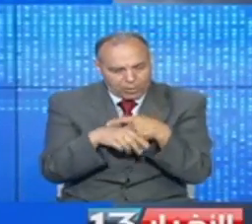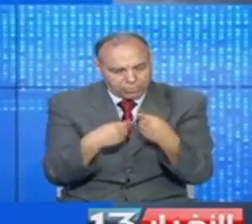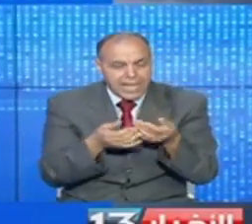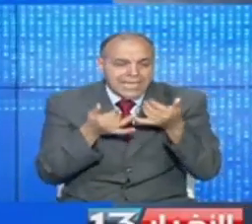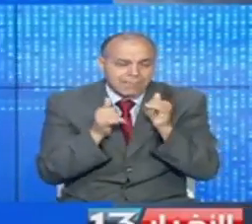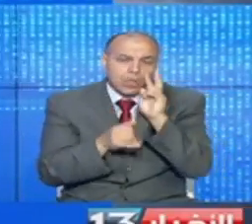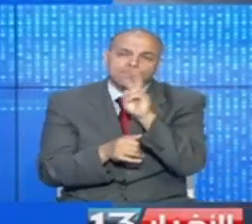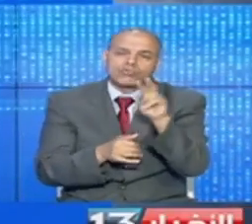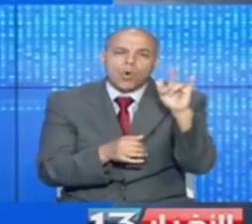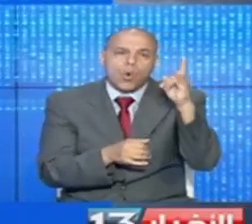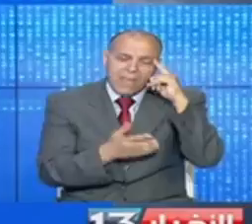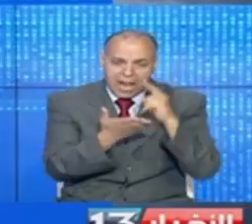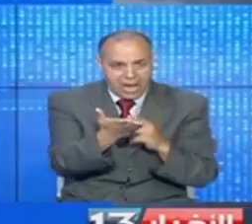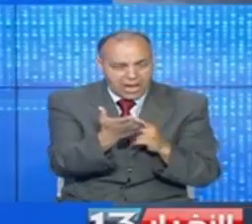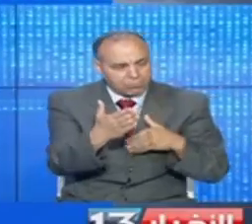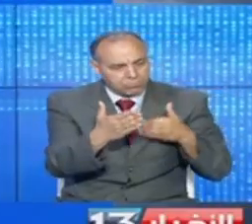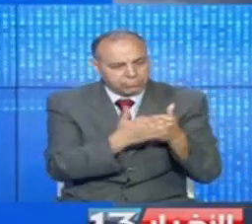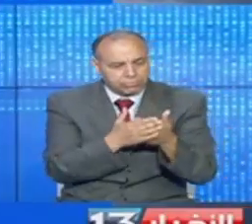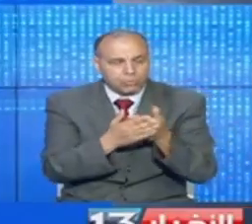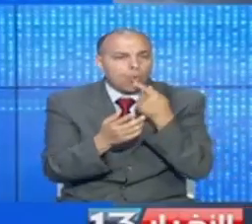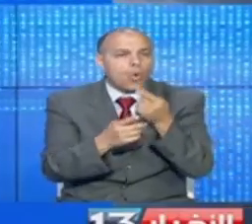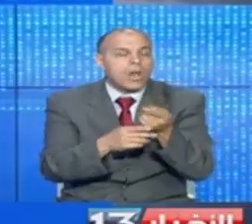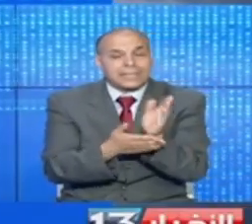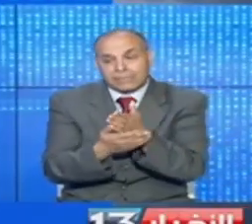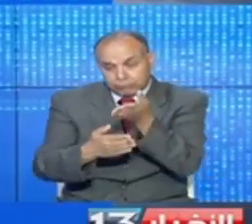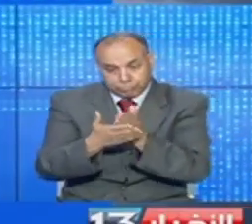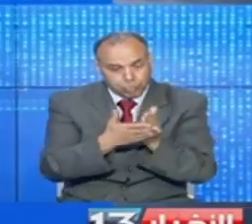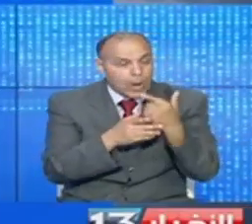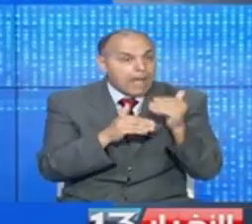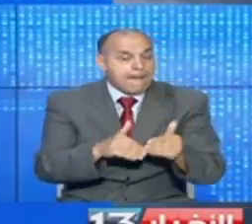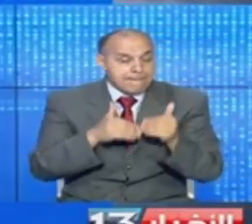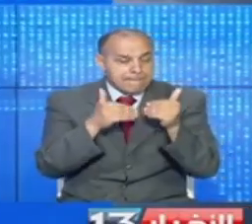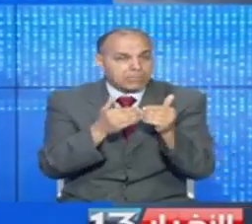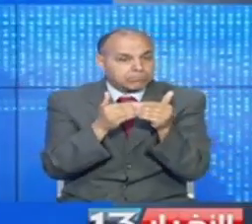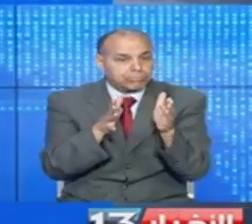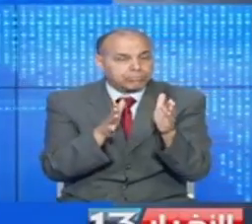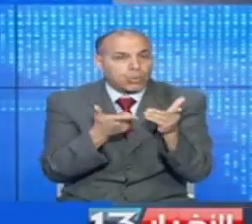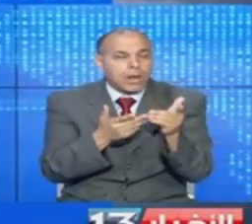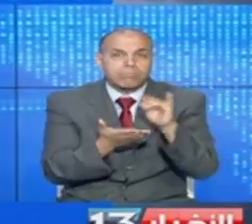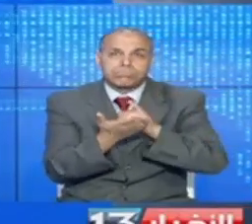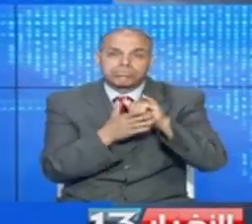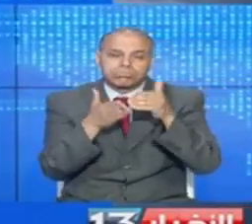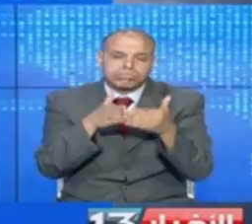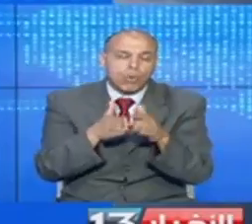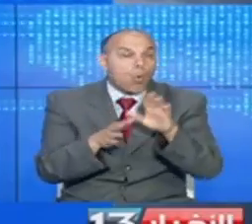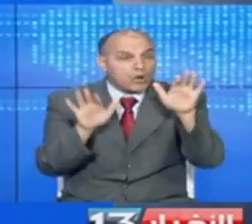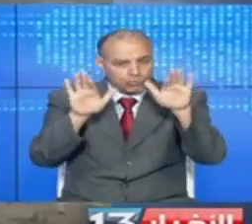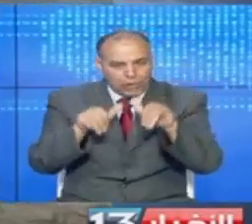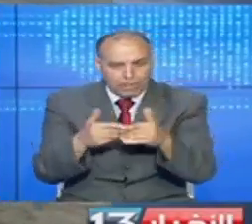تبرقة زرنا بعض الوحدات السياحية ورصدنا لكم أهم الاستعدادات خصوصا بعد ما فتح المجال البري والبحري